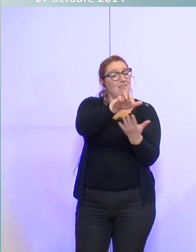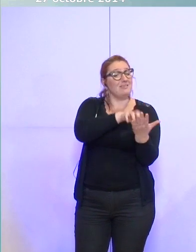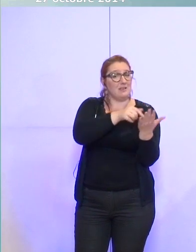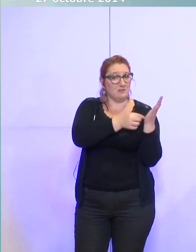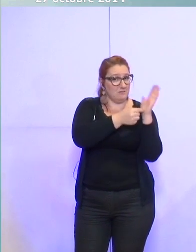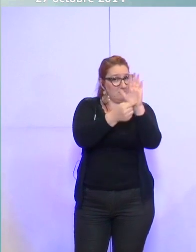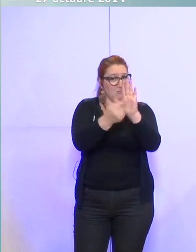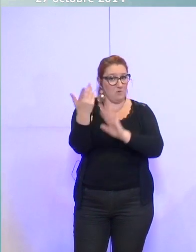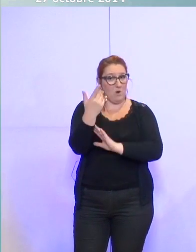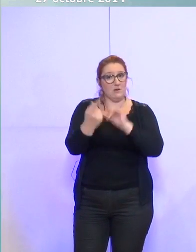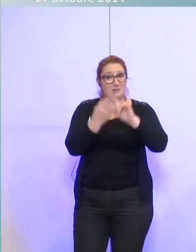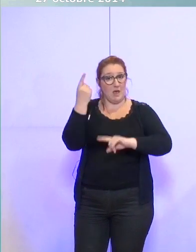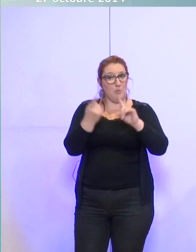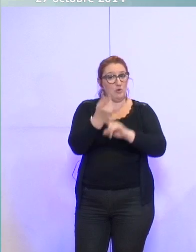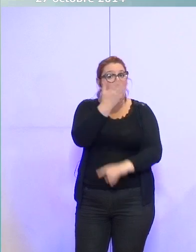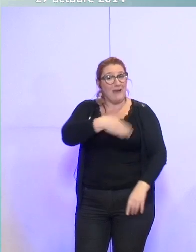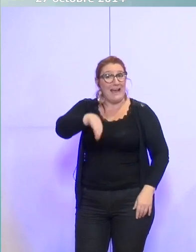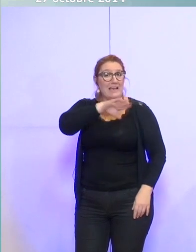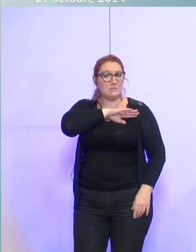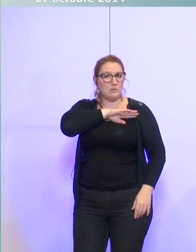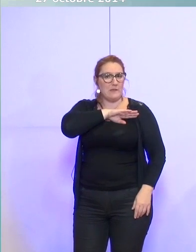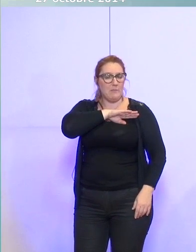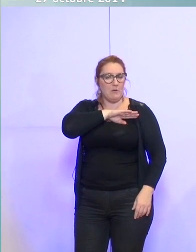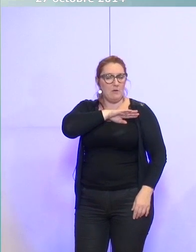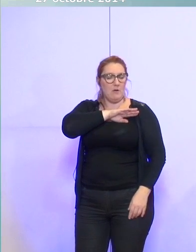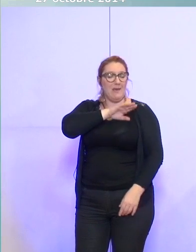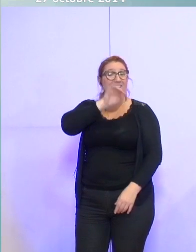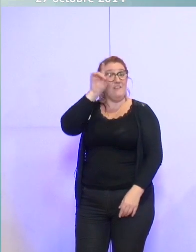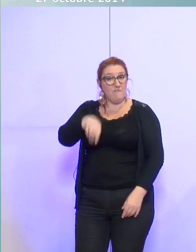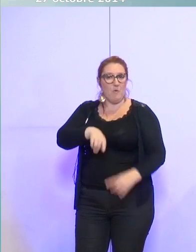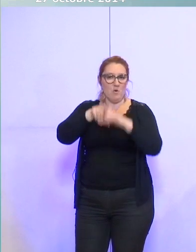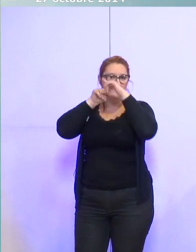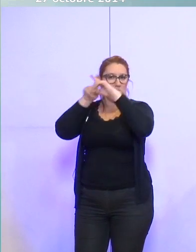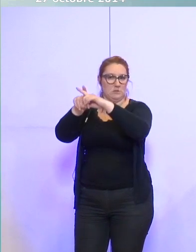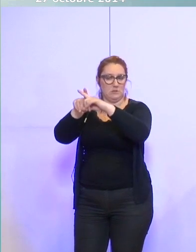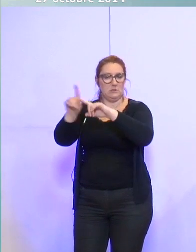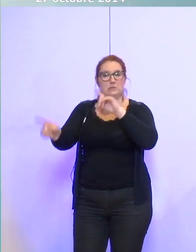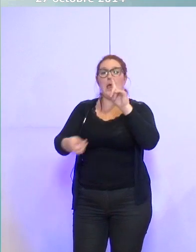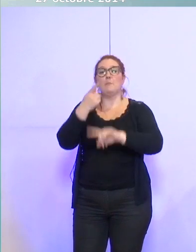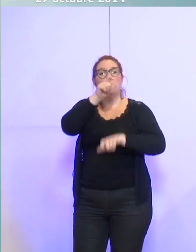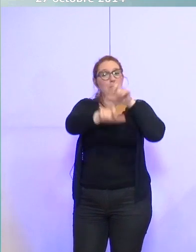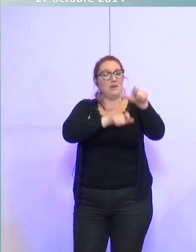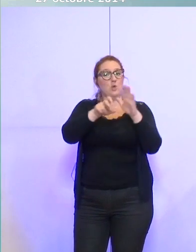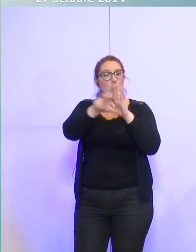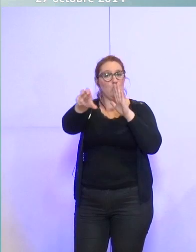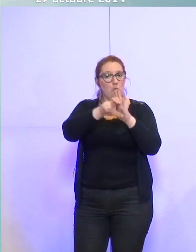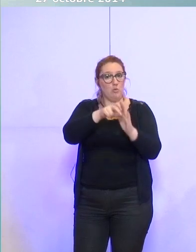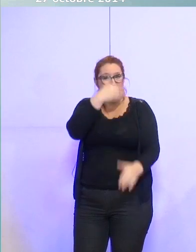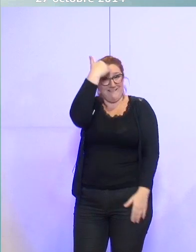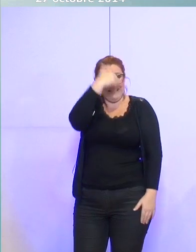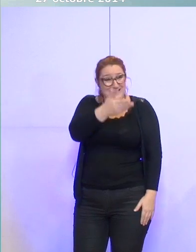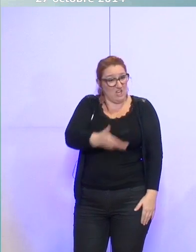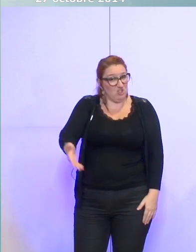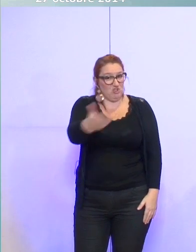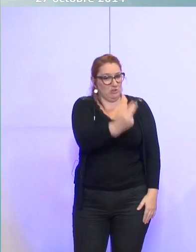responsabilités dans la politique mise en œuvre et qu'il est impératif que les Grenoblois sachent à qui nous nous adressons lorsque